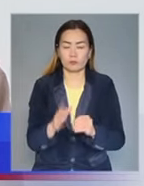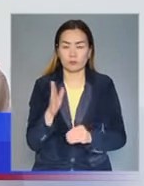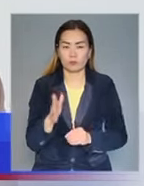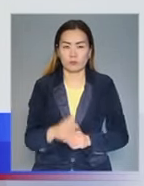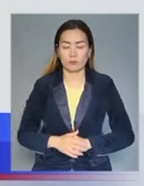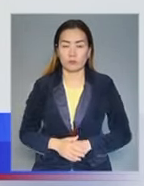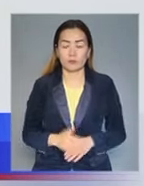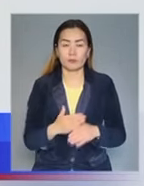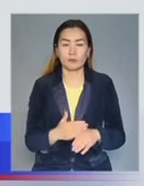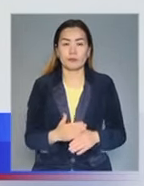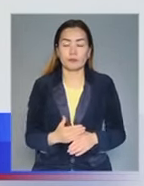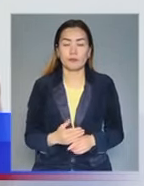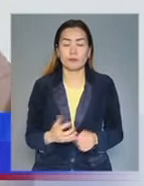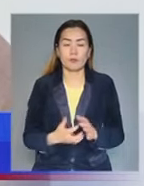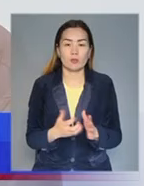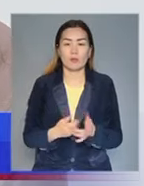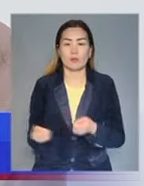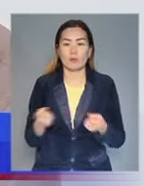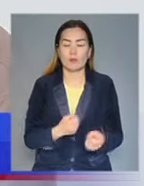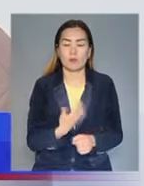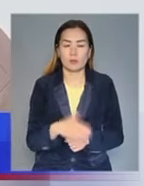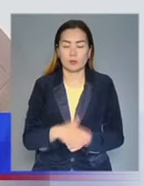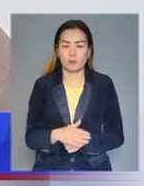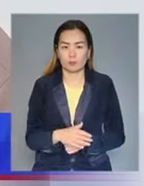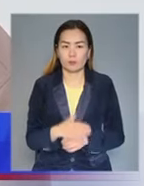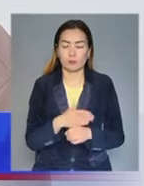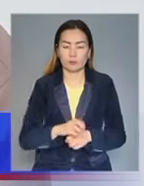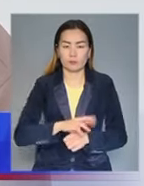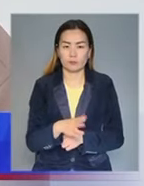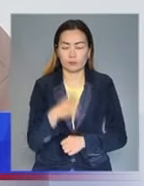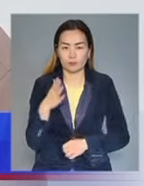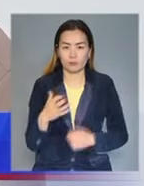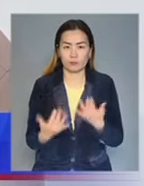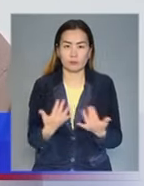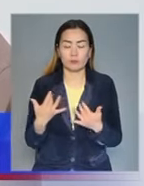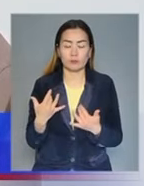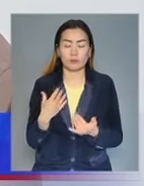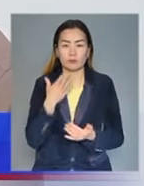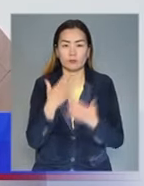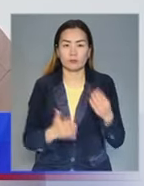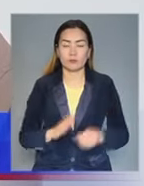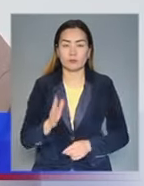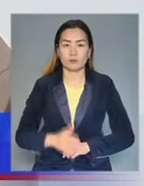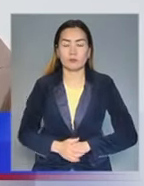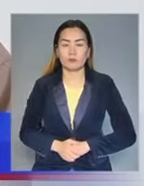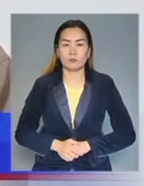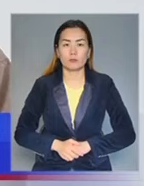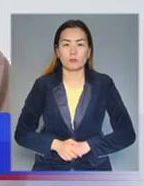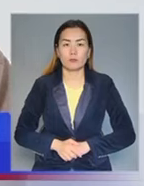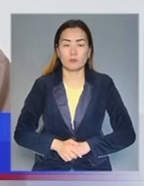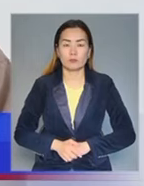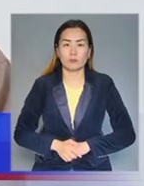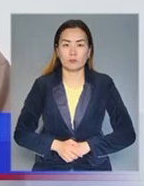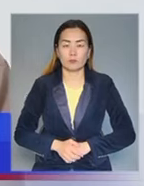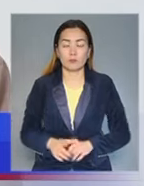біреулер өздерінікін алып келді. Жетпей жатқандарға мектептен пастел тағысын тағыларды сұраныстар бойынша бердік. Төменде асхана